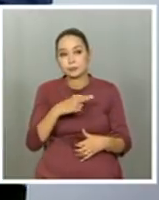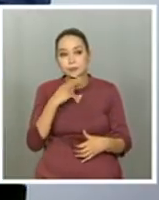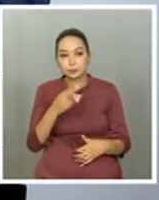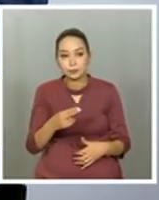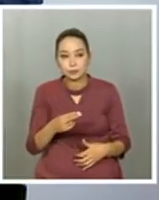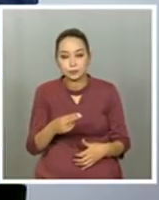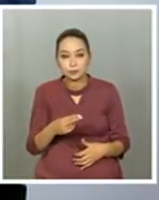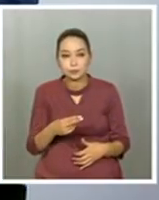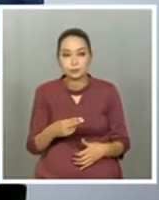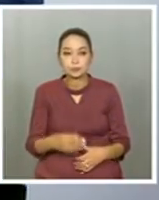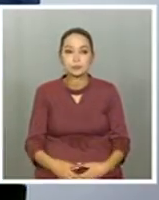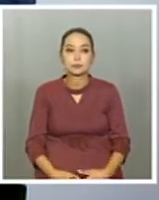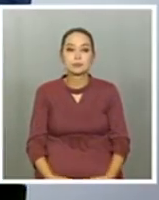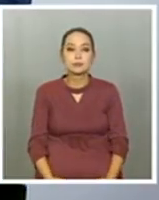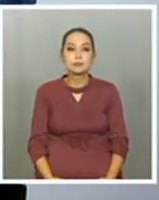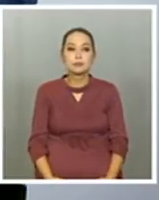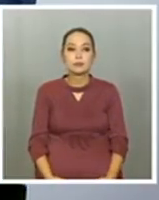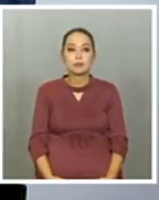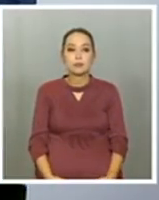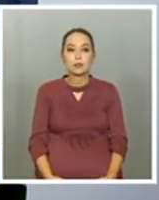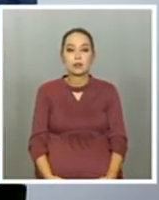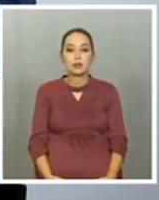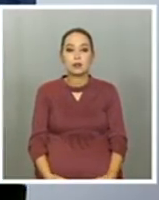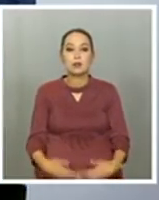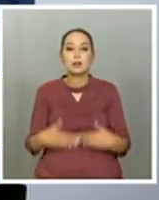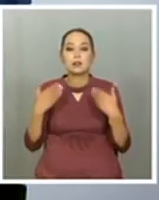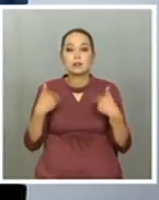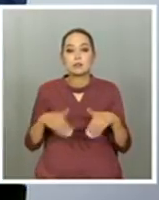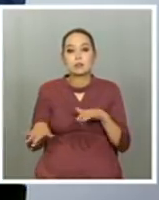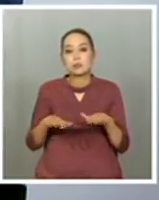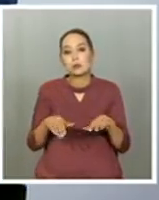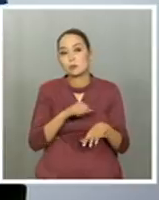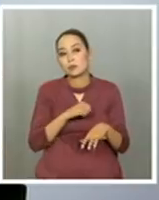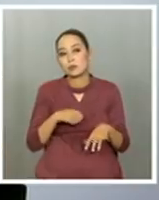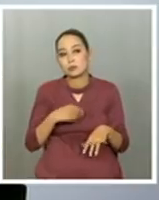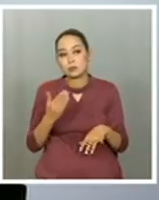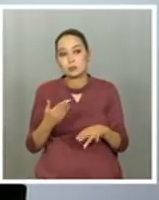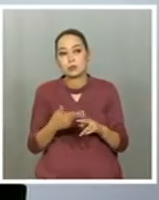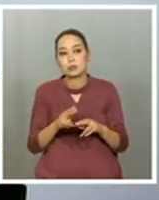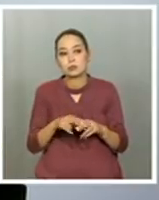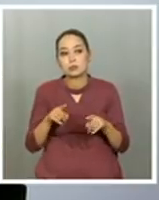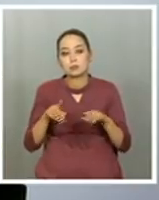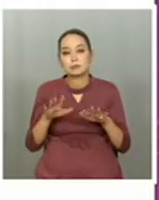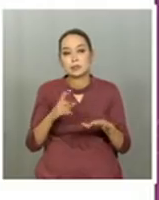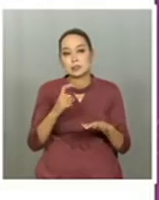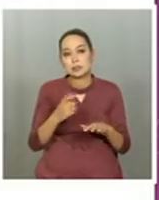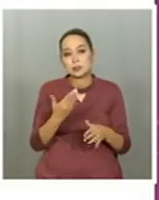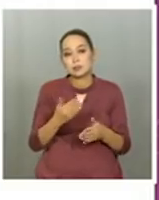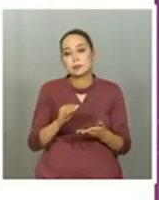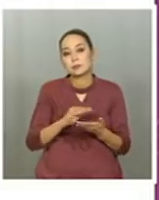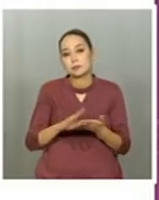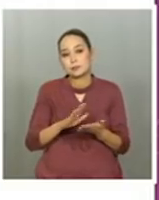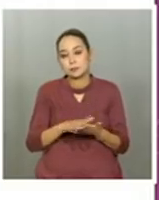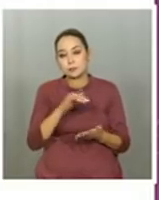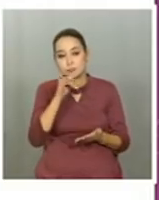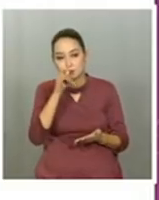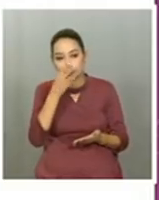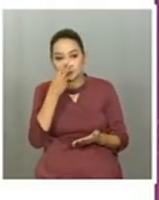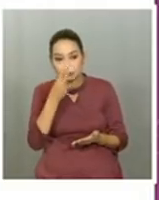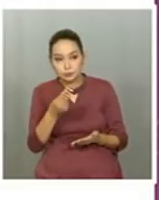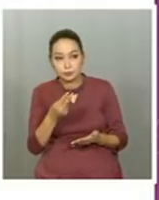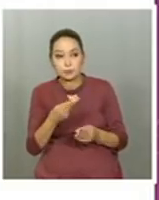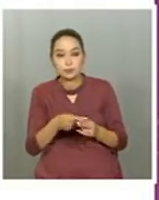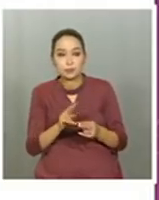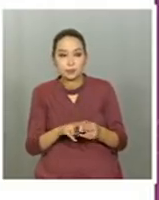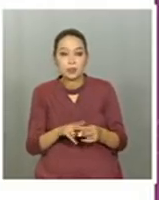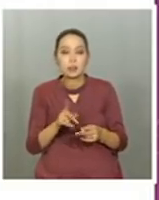дене қозғалысы, яғни денелердің өзара әрекеттесуін X өсінде суреттеп көрейік. Бұл жағдайда әрекеттесуге